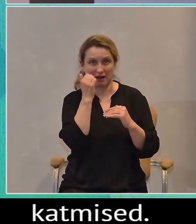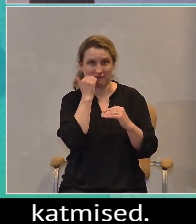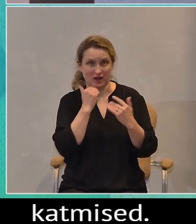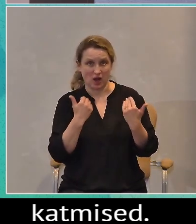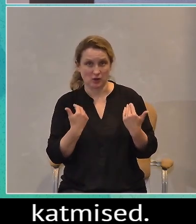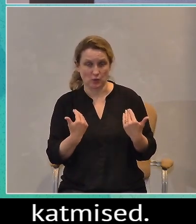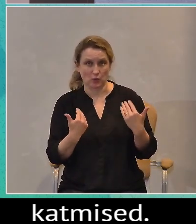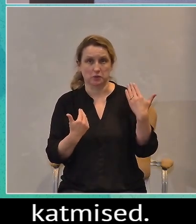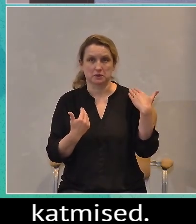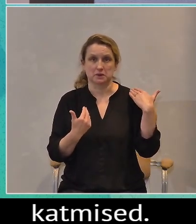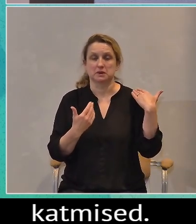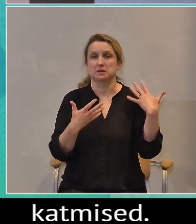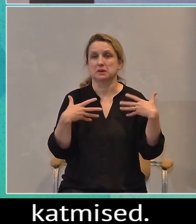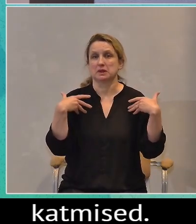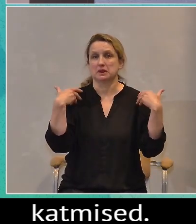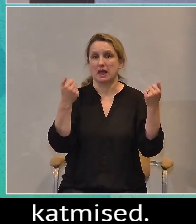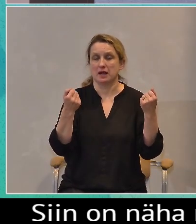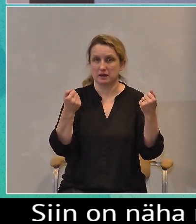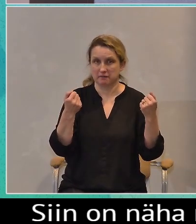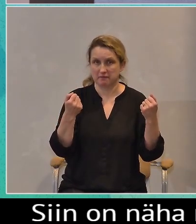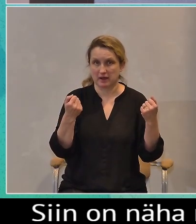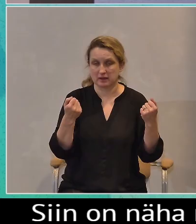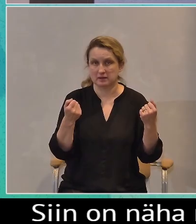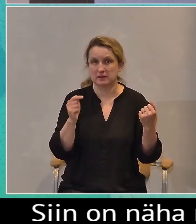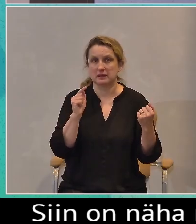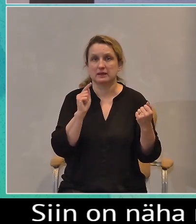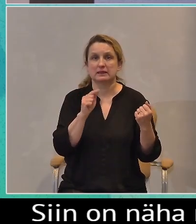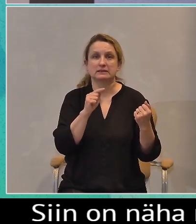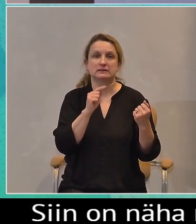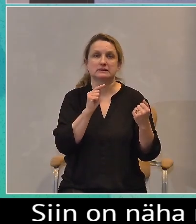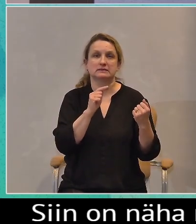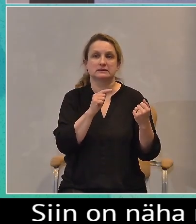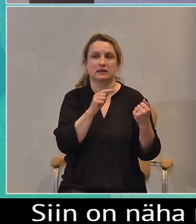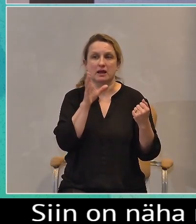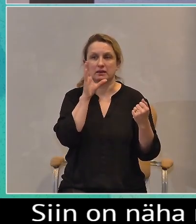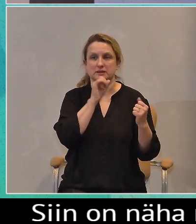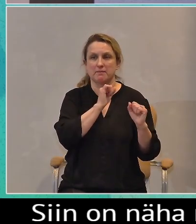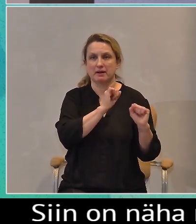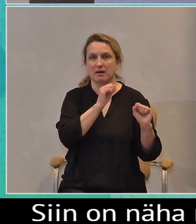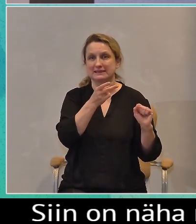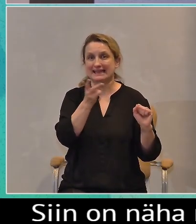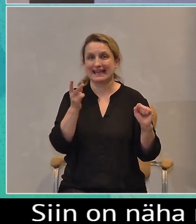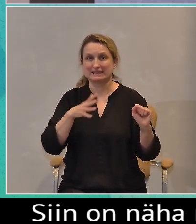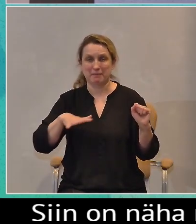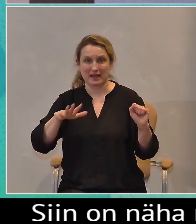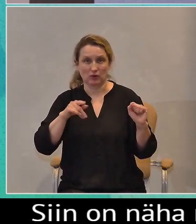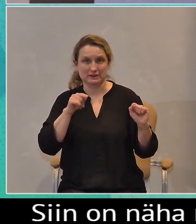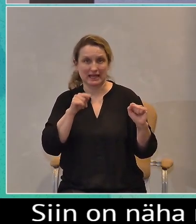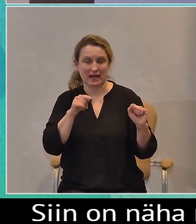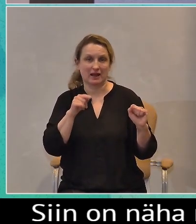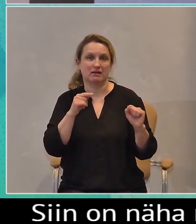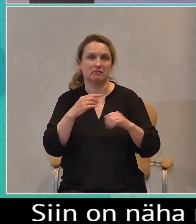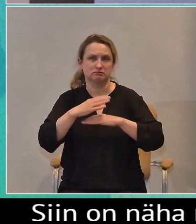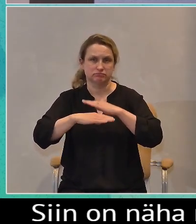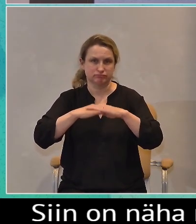püsinud õlg terve. Et me saame seda piirkonda kaitsta ja teisi piirkonda kaitsta ka sellega, et me lihtsalt seome neid